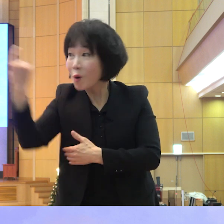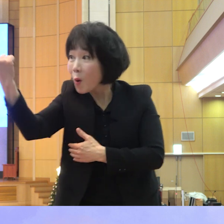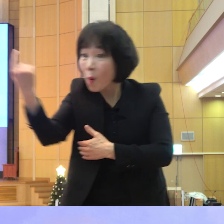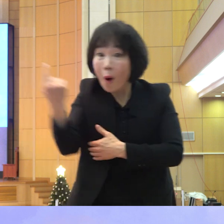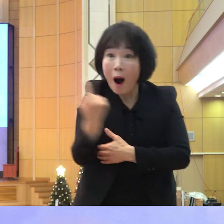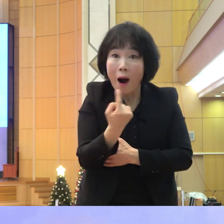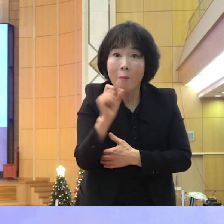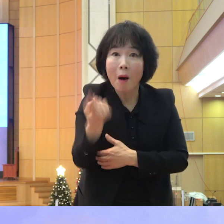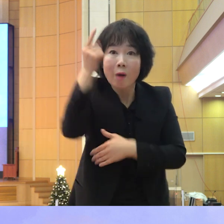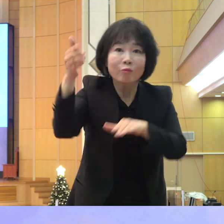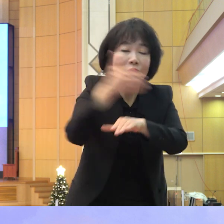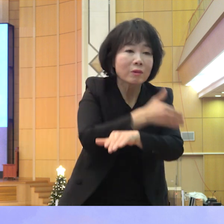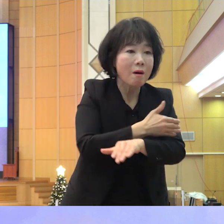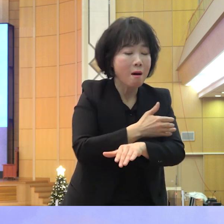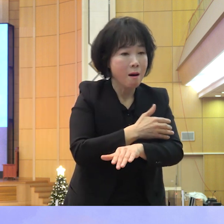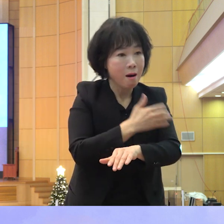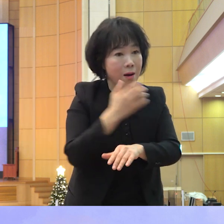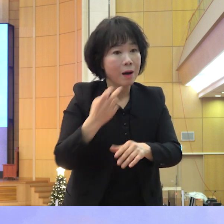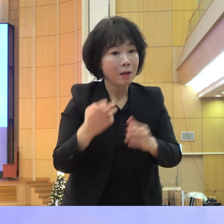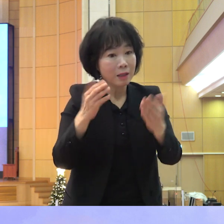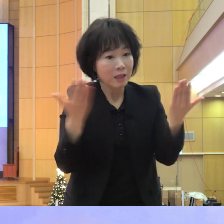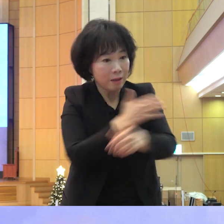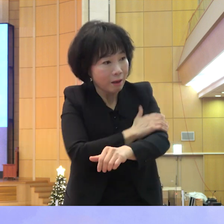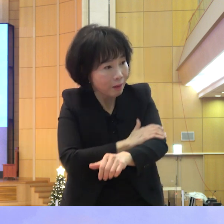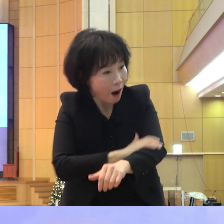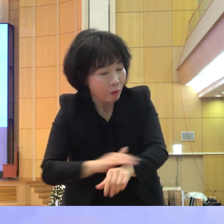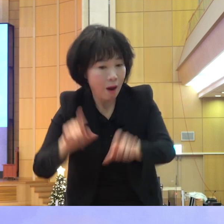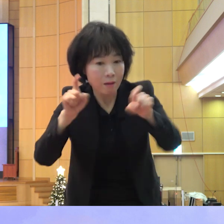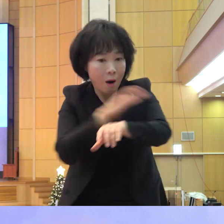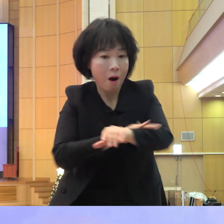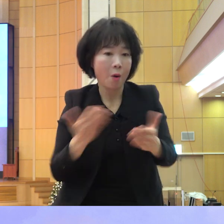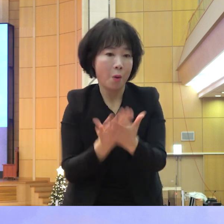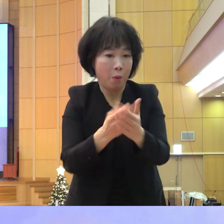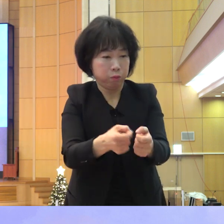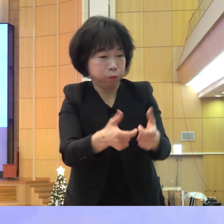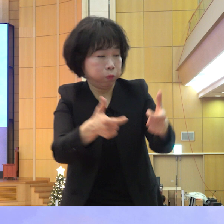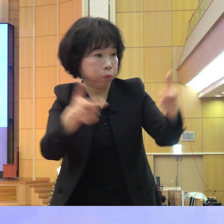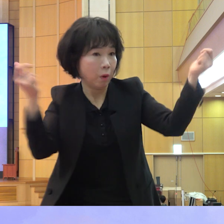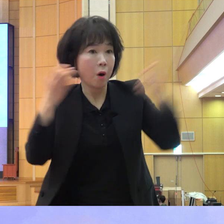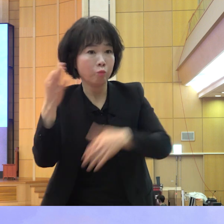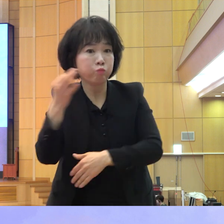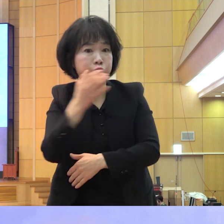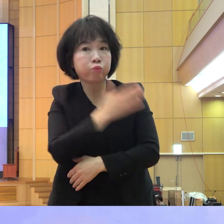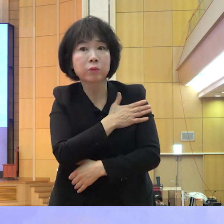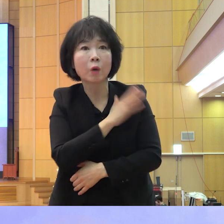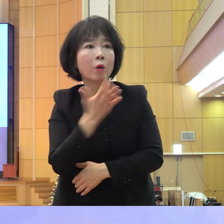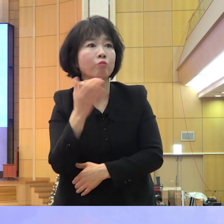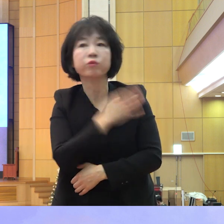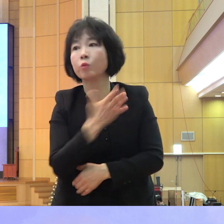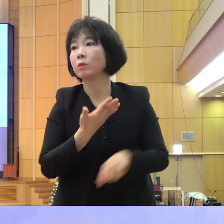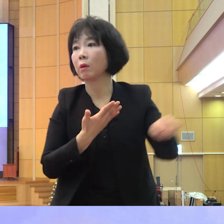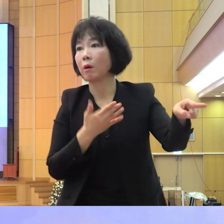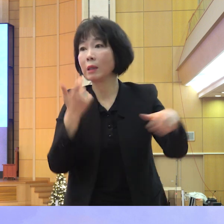집에 오고부터는 농사도 잘 돼, 양을 길러도 양이 번성하고 부자가 돼버리네. 그게 야곱이 간다